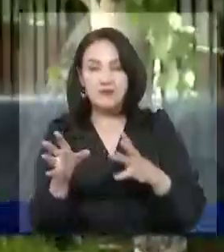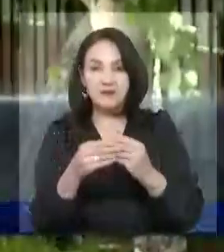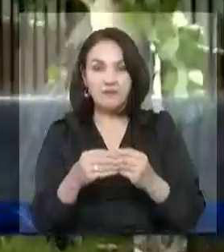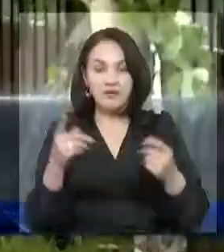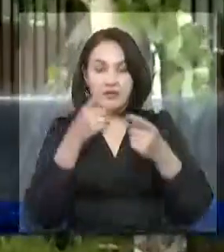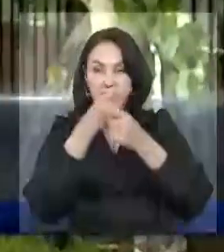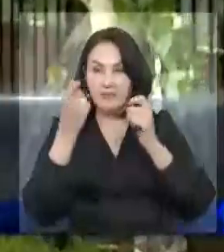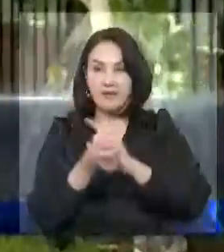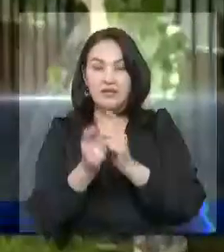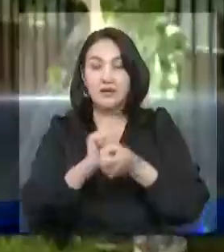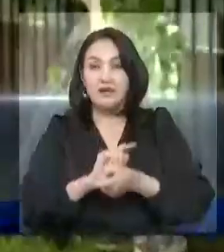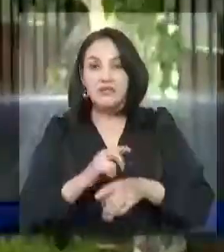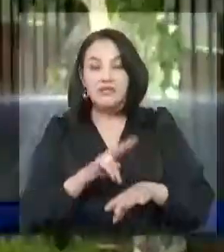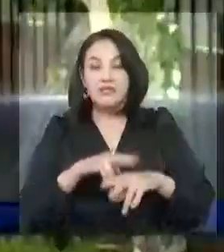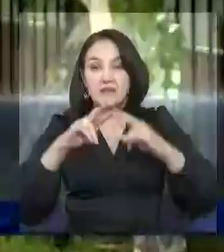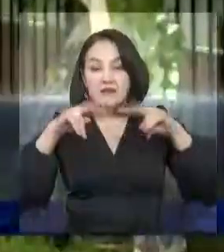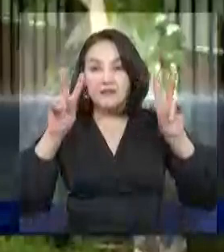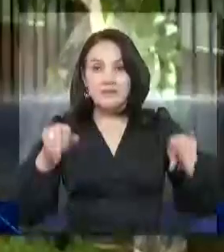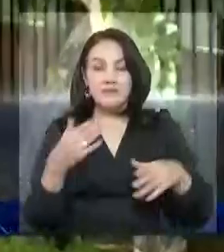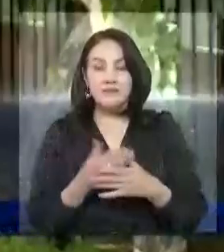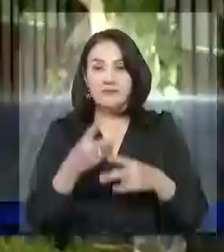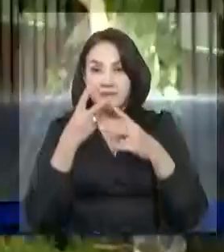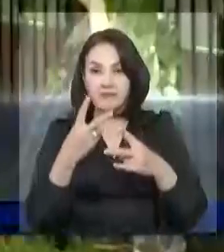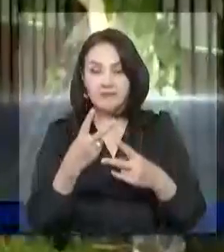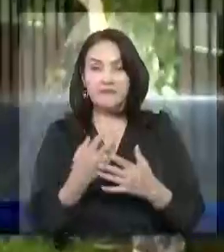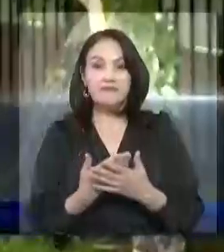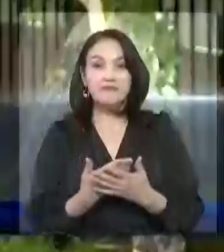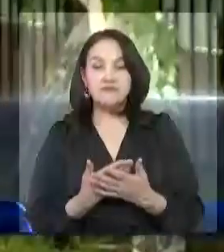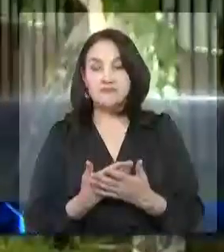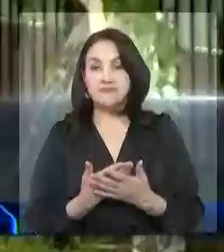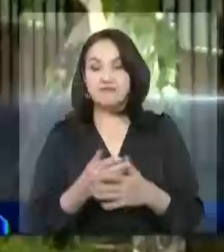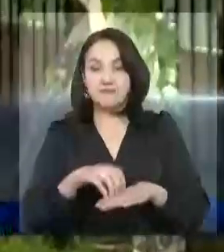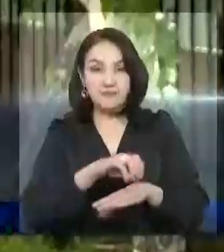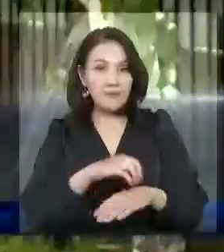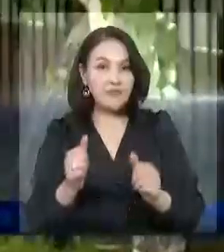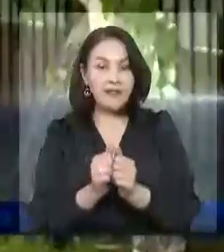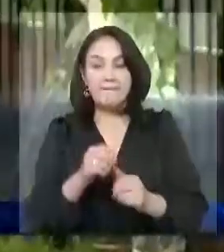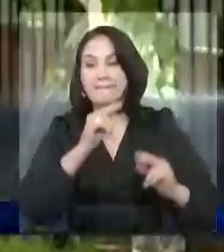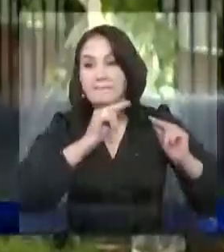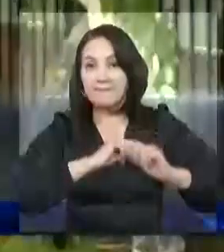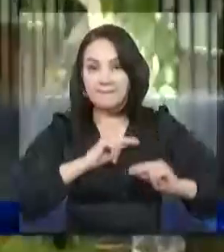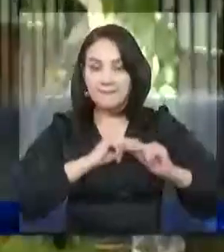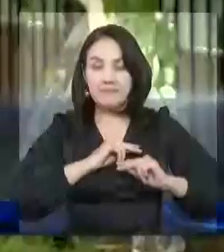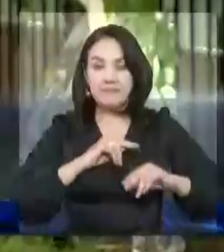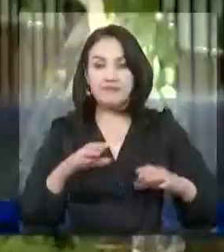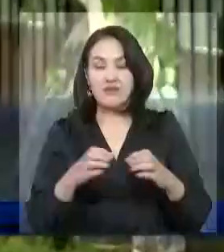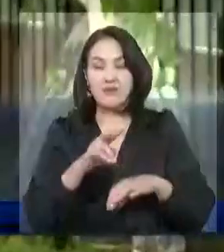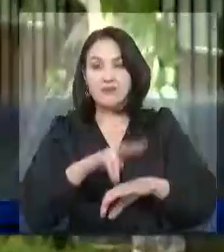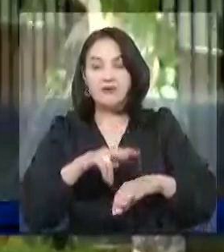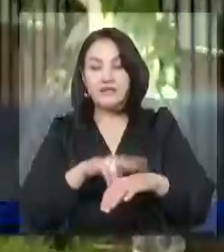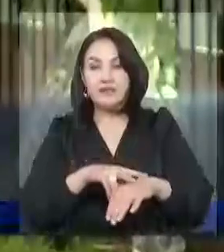алмасып отырады. Сонымен қатар осы лагердің көрнекті жерінде сол лагердің әкімшілік аумаққа қызмет ететін учаскелік